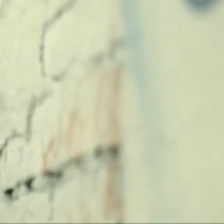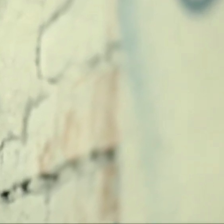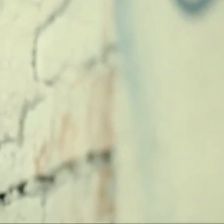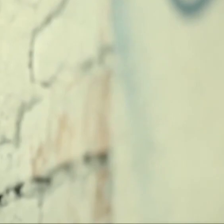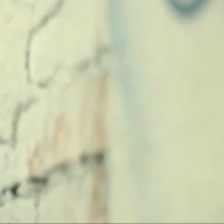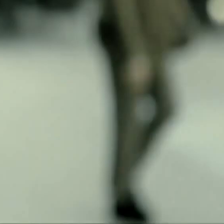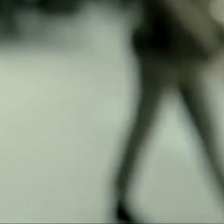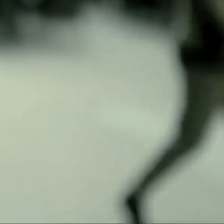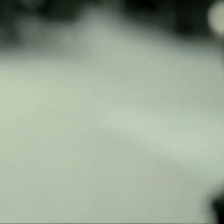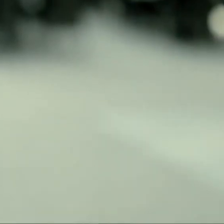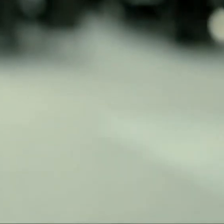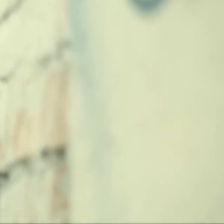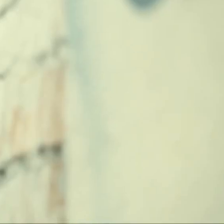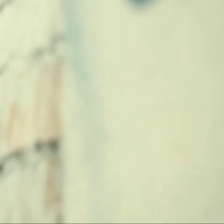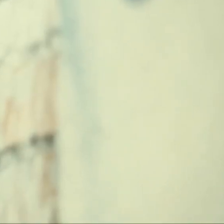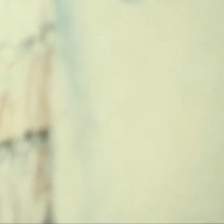izašlo zbog tebe.